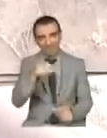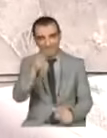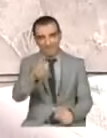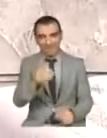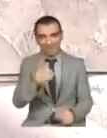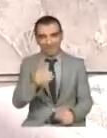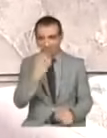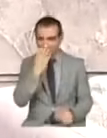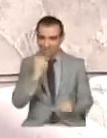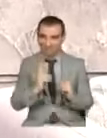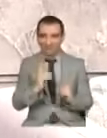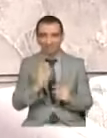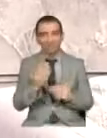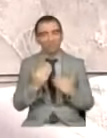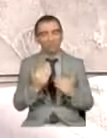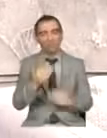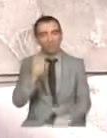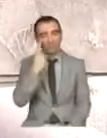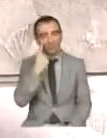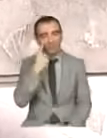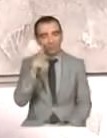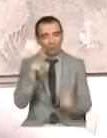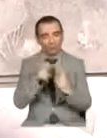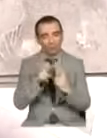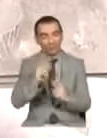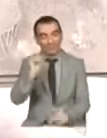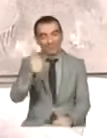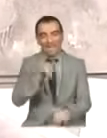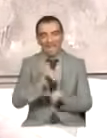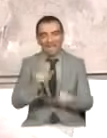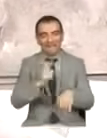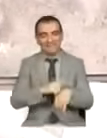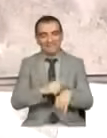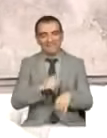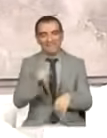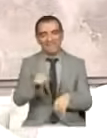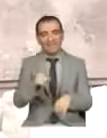Olur, bekleriz. Tamam, inşallah. Görüşmek üzere efendim. Yarın yine